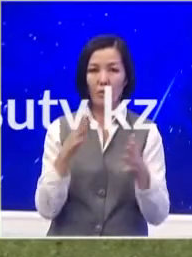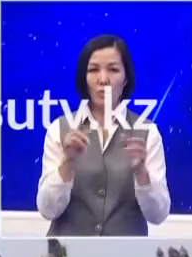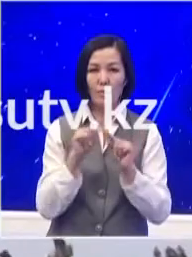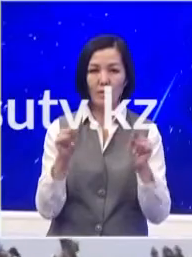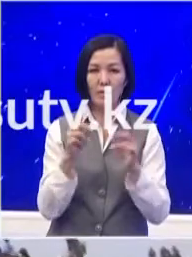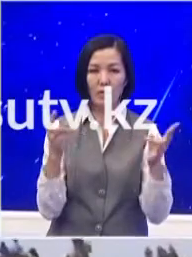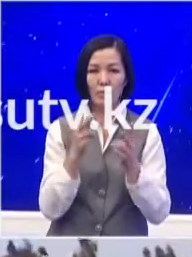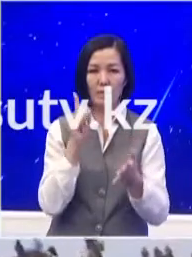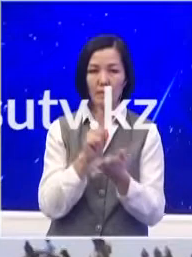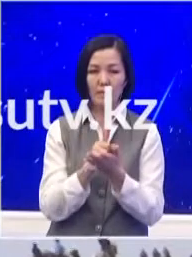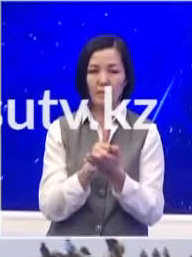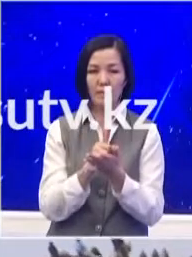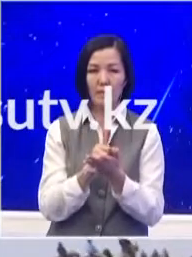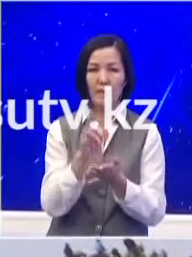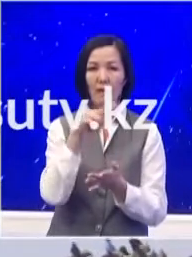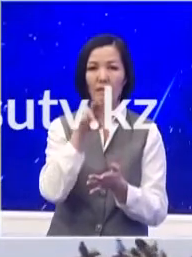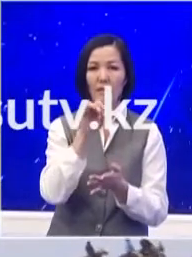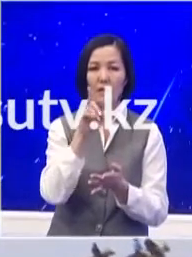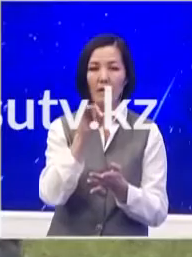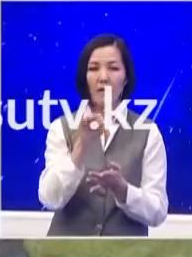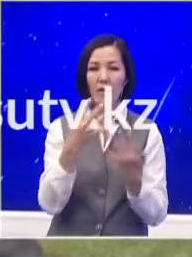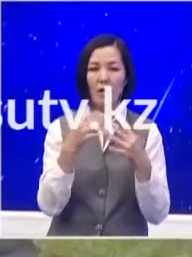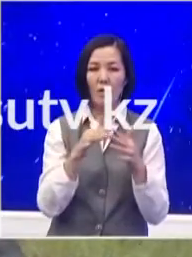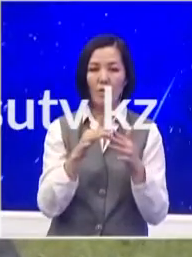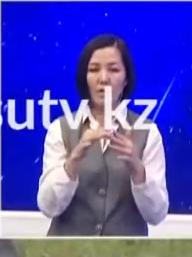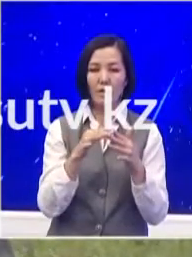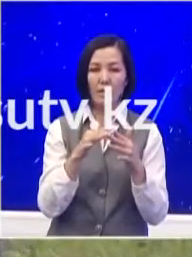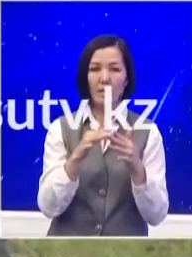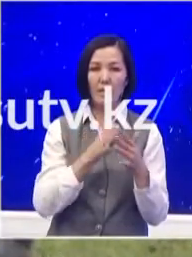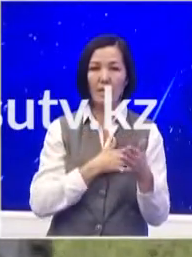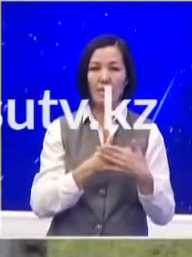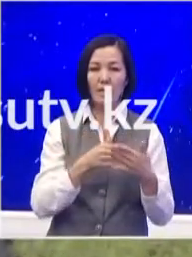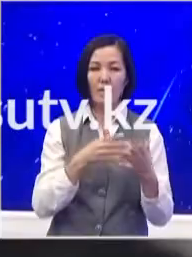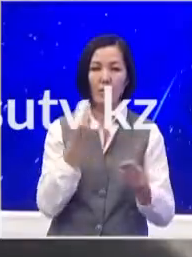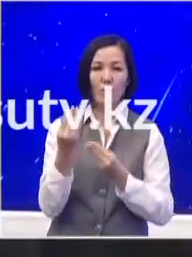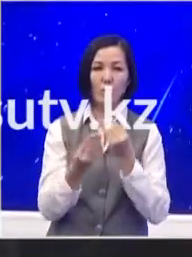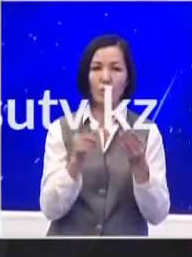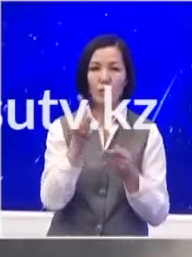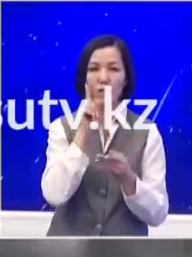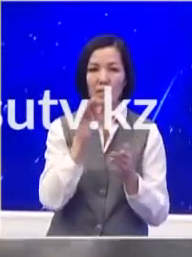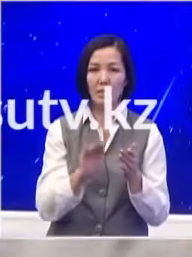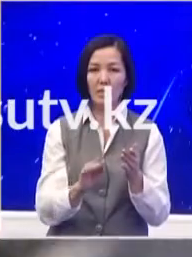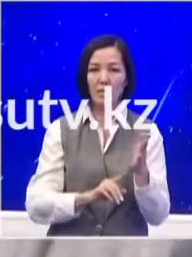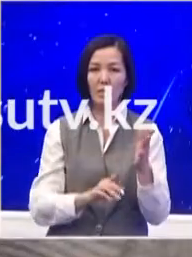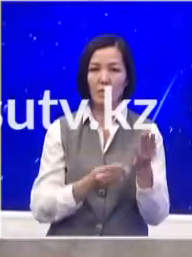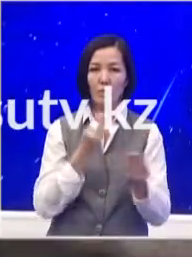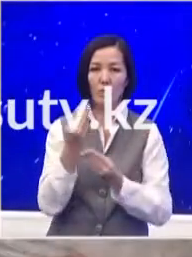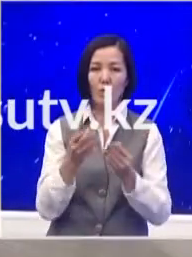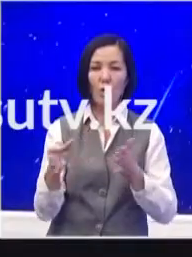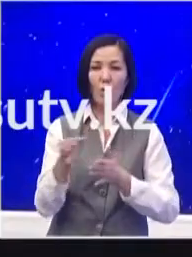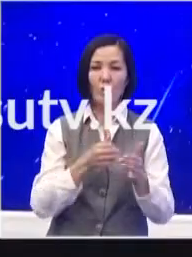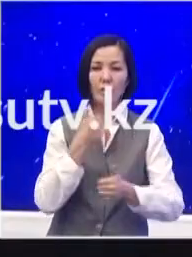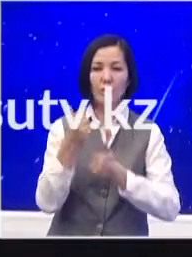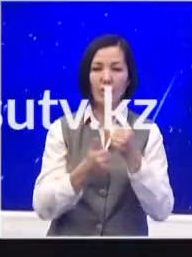дәріптеу. Дархан Құдияров аудан құрама командасының белді ойыншыларының бірі. Жастайынан көкпар тартады. Көптеген облыстық жарысқа